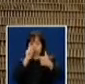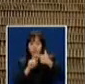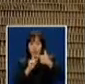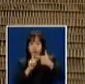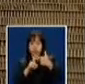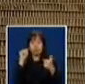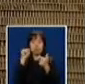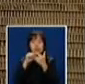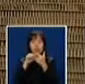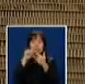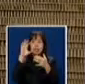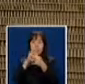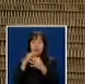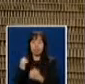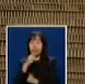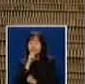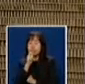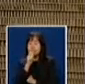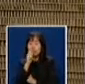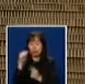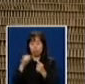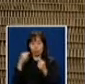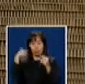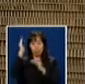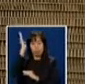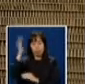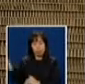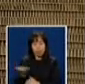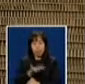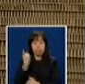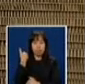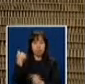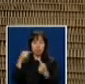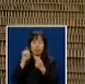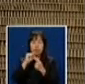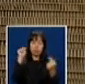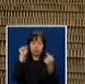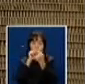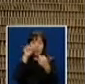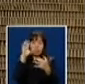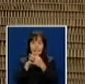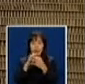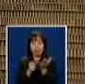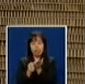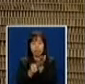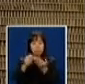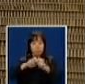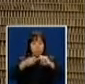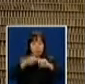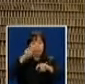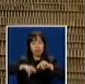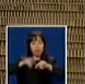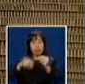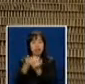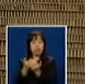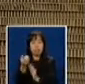ก็จะมีการสัมภาษณ์โดยพิธีกรรับเชิญนะครับโดยวันนี้ก็จะไปคุยกันโดยเฉพาะก็คือเรื่องการแก้ไขปัญหาไข่โดยเฉพาะ